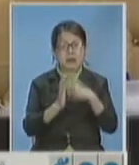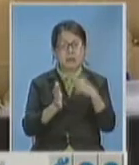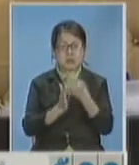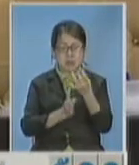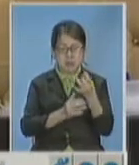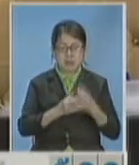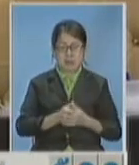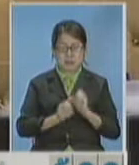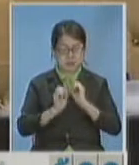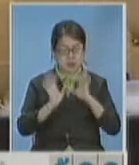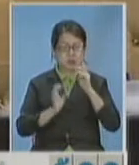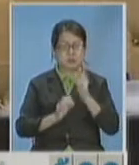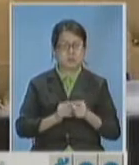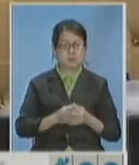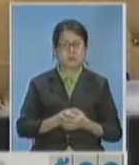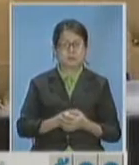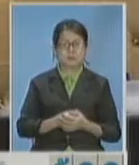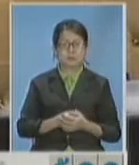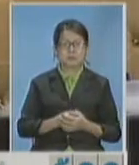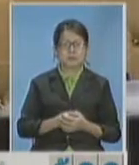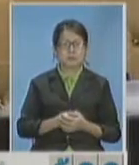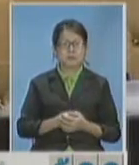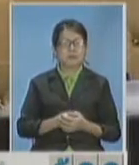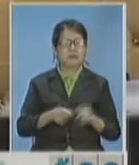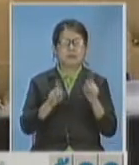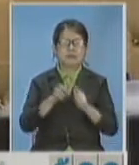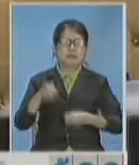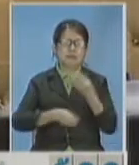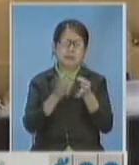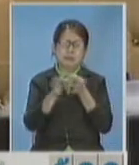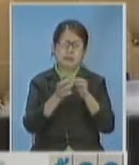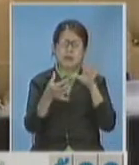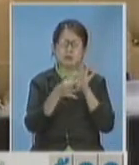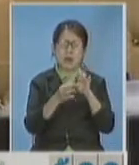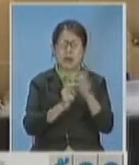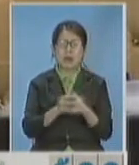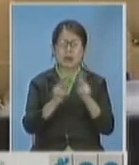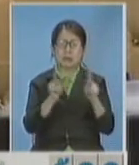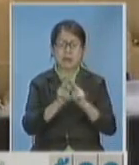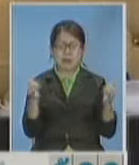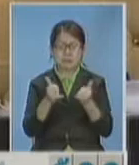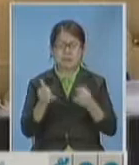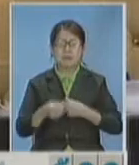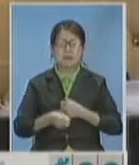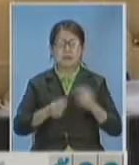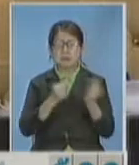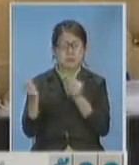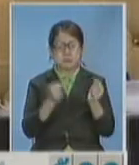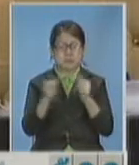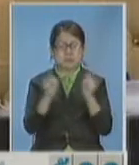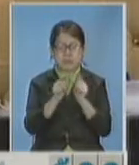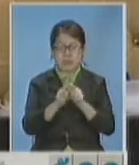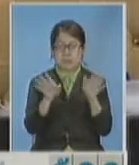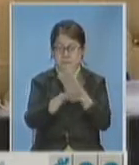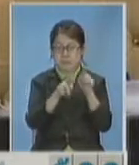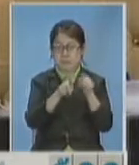ไรนะครับกันก็เหมือนกับอภิปรายในขั้นกรรมาธิการที่เราได้ถกกันนั่นแหละครับก็ให้เป็นการอภิปร